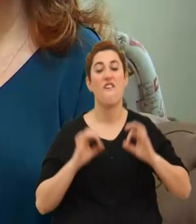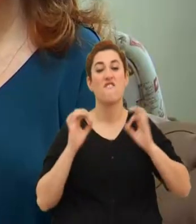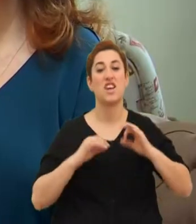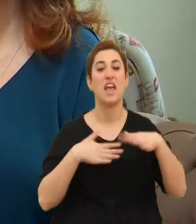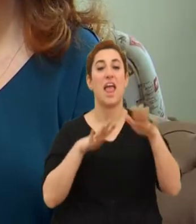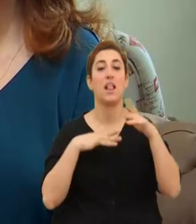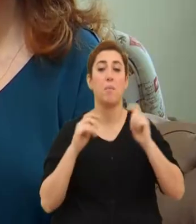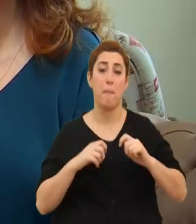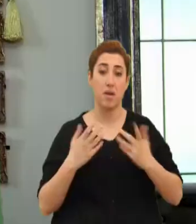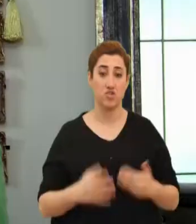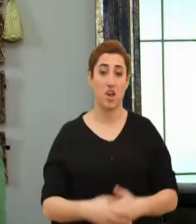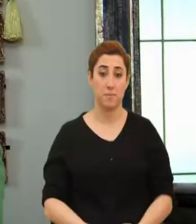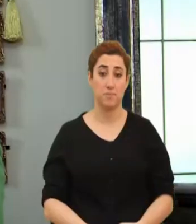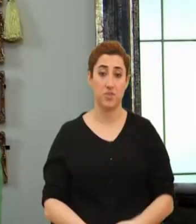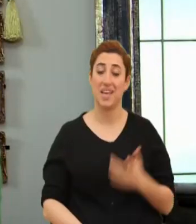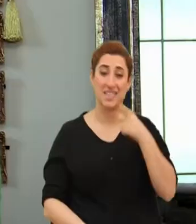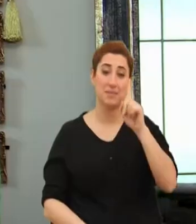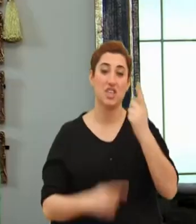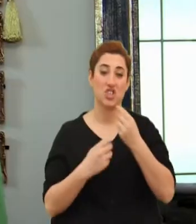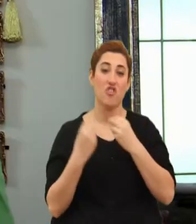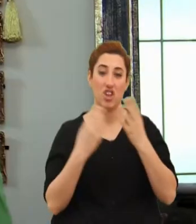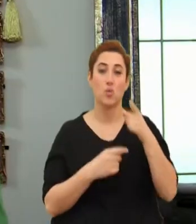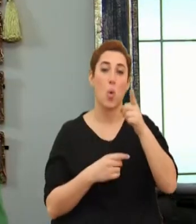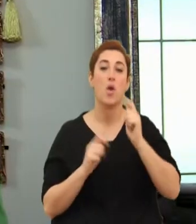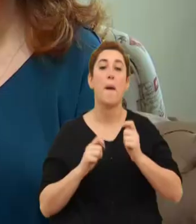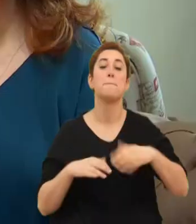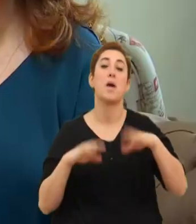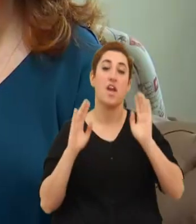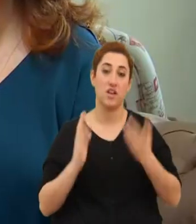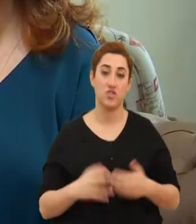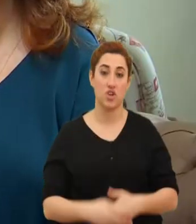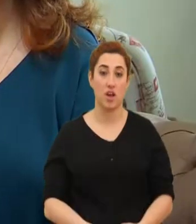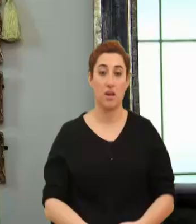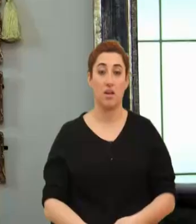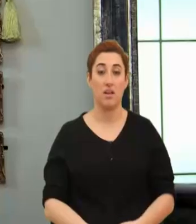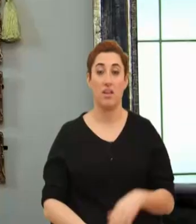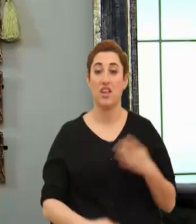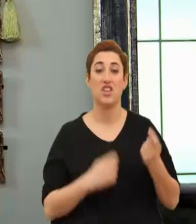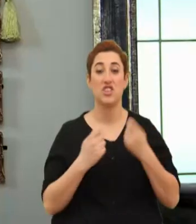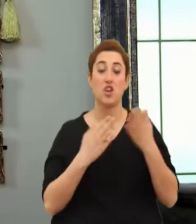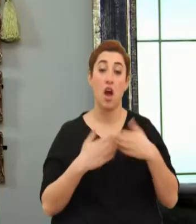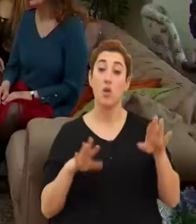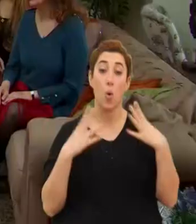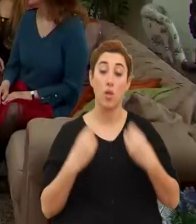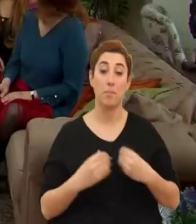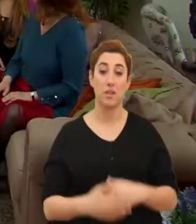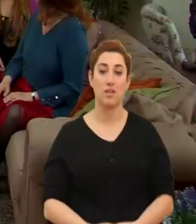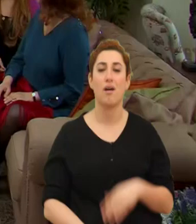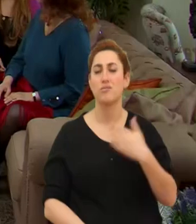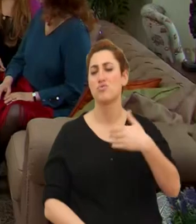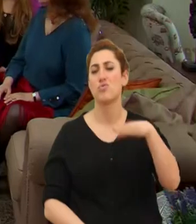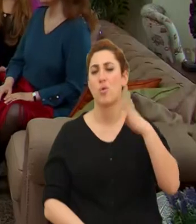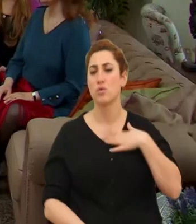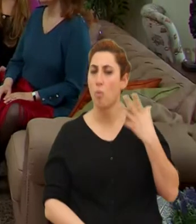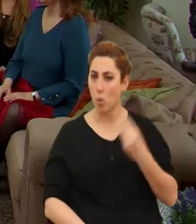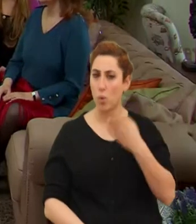yavaşlatma eylemi yapacakmış. Yani siz bir iş vereceksiniz, onu yapmayacak. Her an işten de ayrılabilir. Ay yok